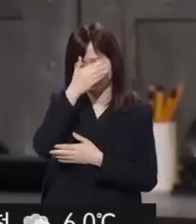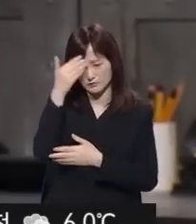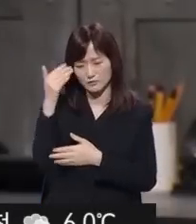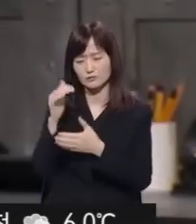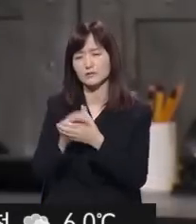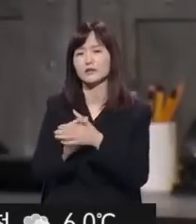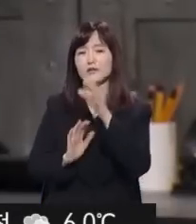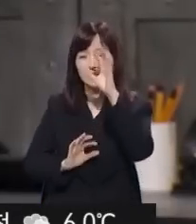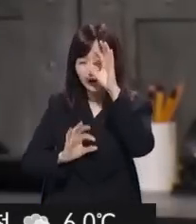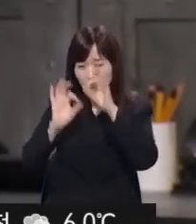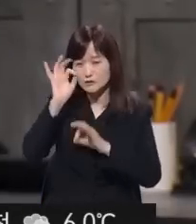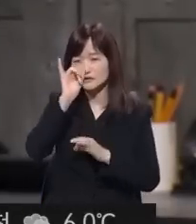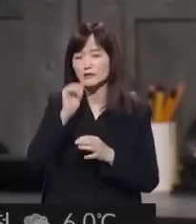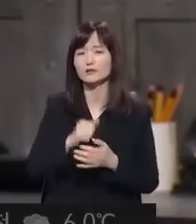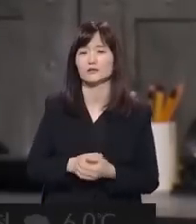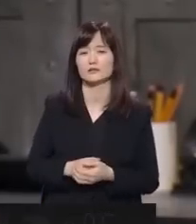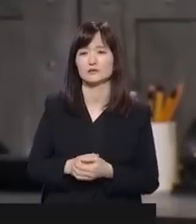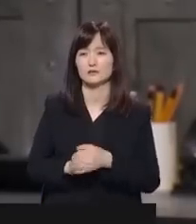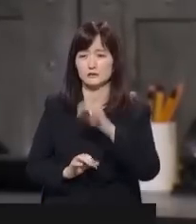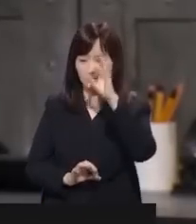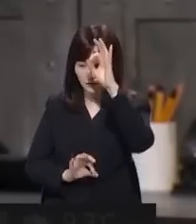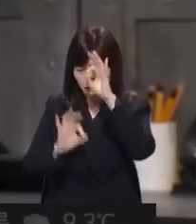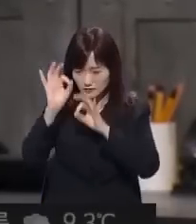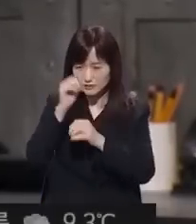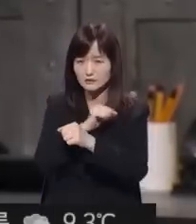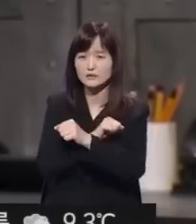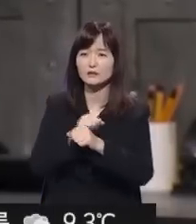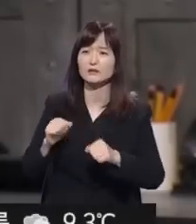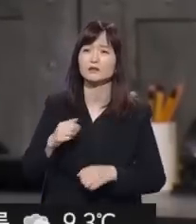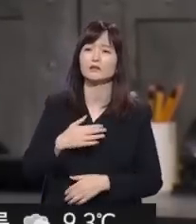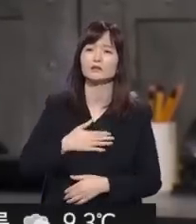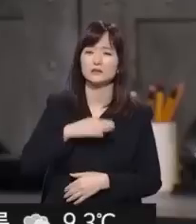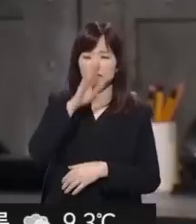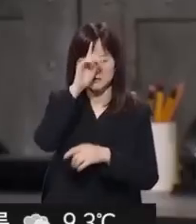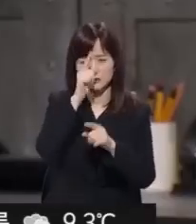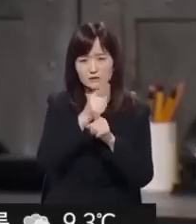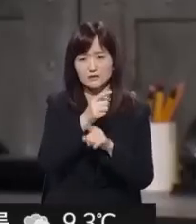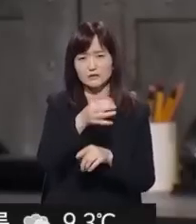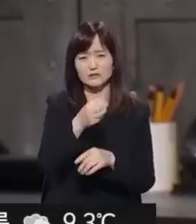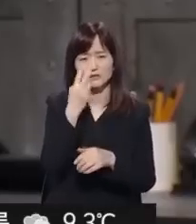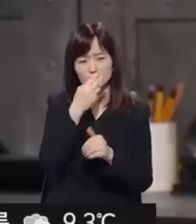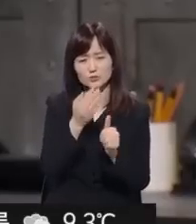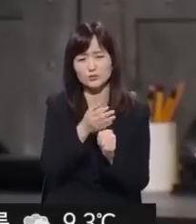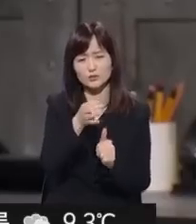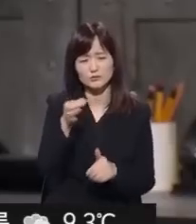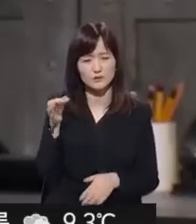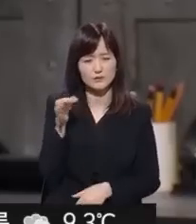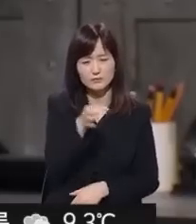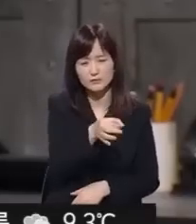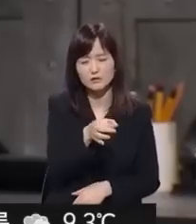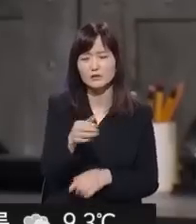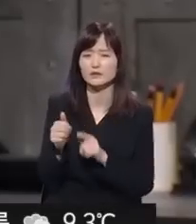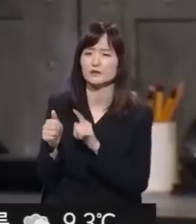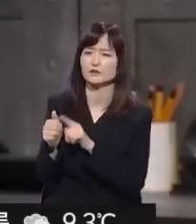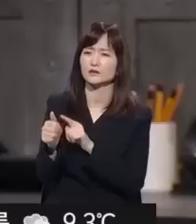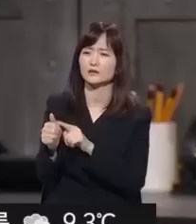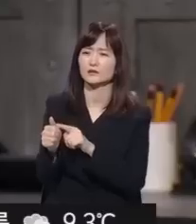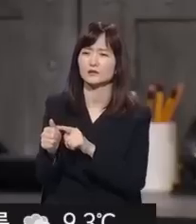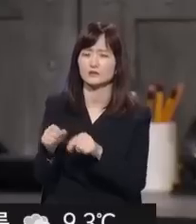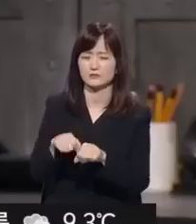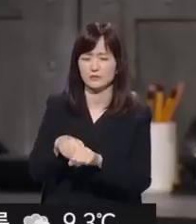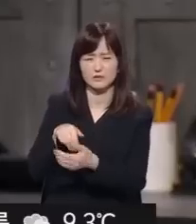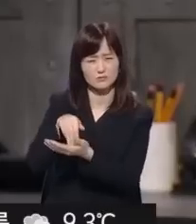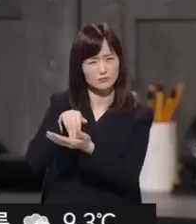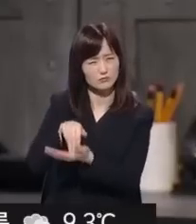실수할 수 있는데 그 실수에 있는 거 우리가 용서하자 그리고 내가 치료비하고 요양비만 받으면 되는데 굳이 내가 그 사람을 뭐 이렇게